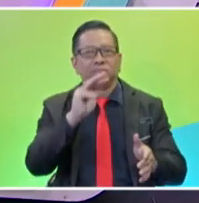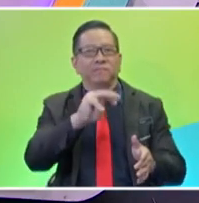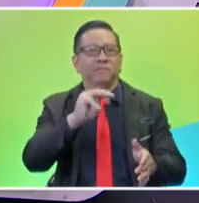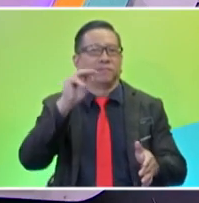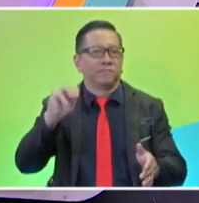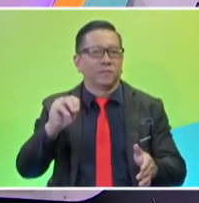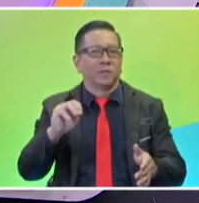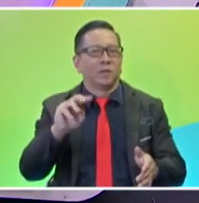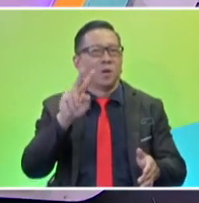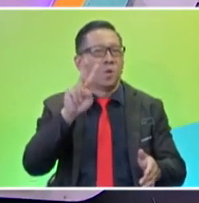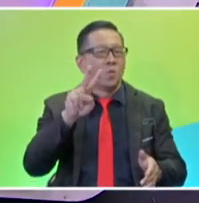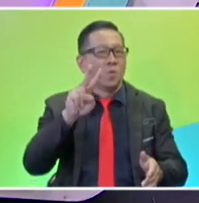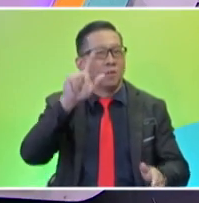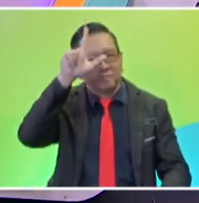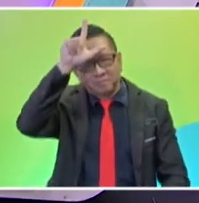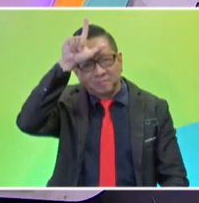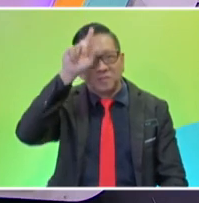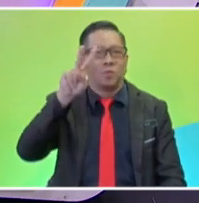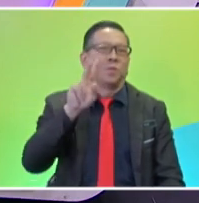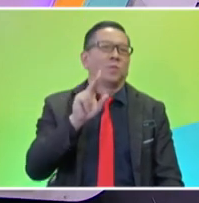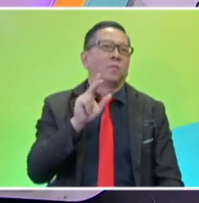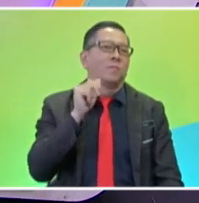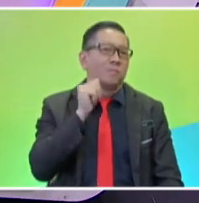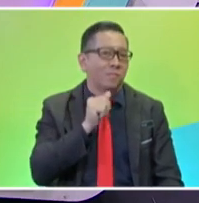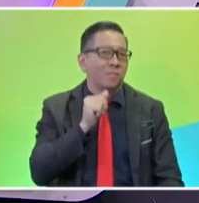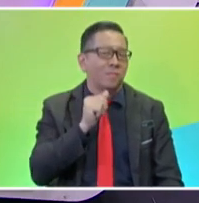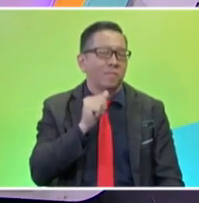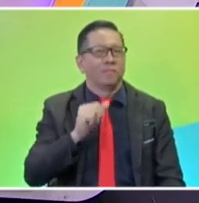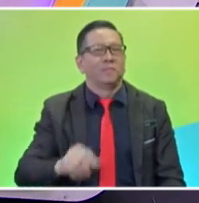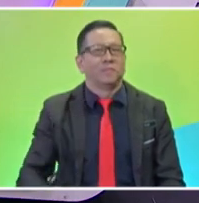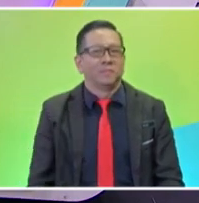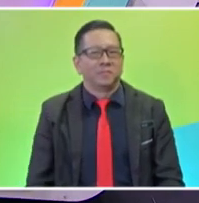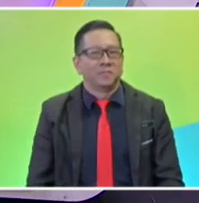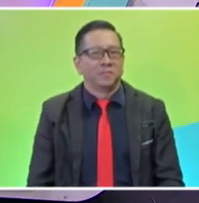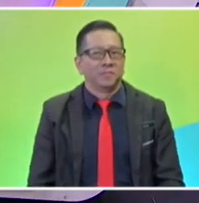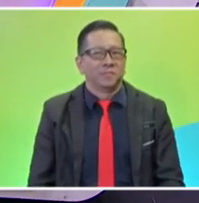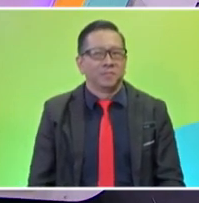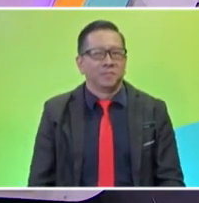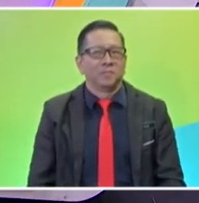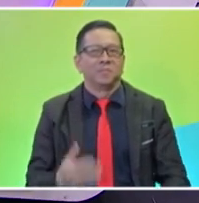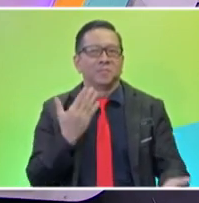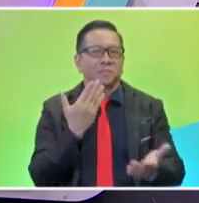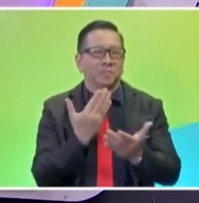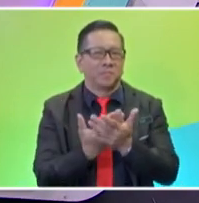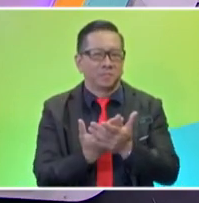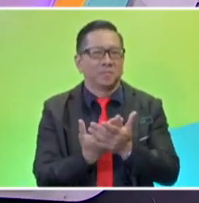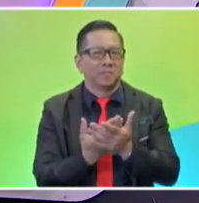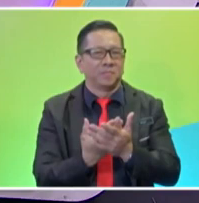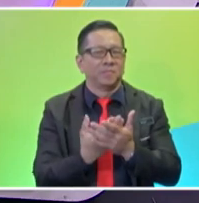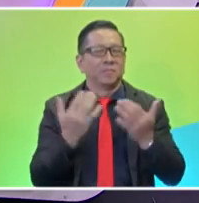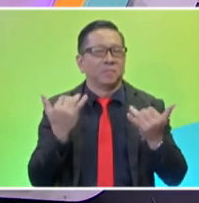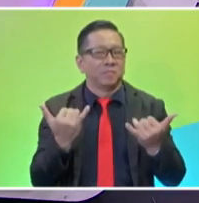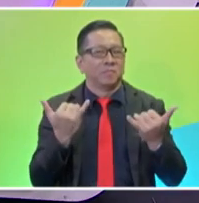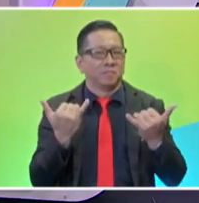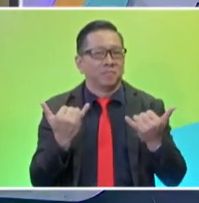dua putra 2 putri yang sangat hebat siapakah menarik ini Baiklah bersama-sama dengan kita Pada